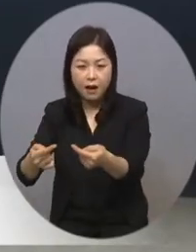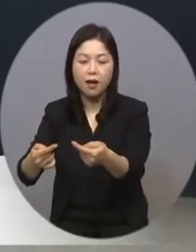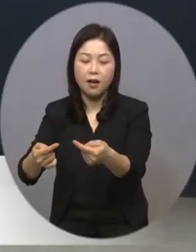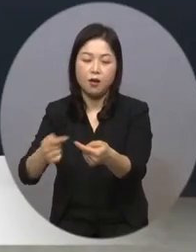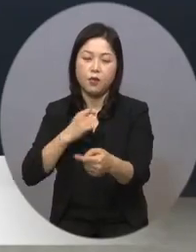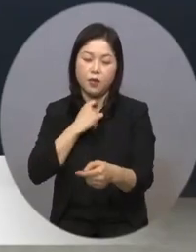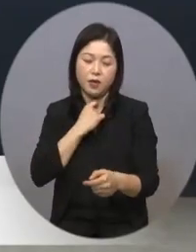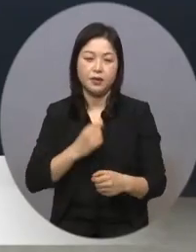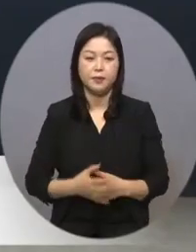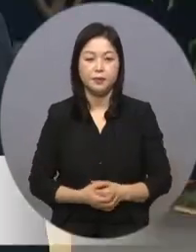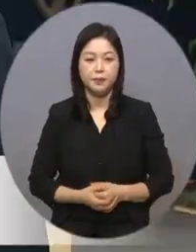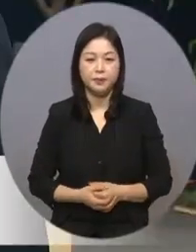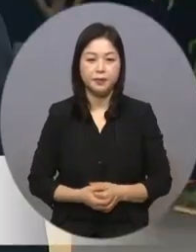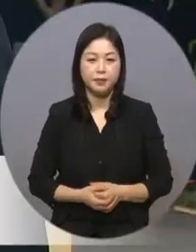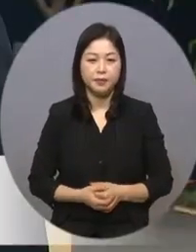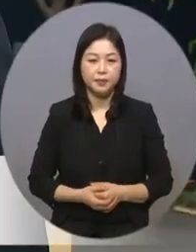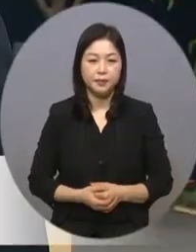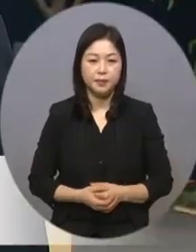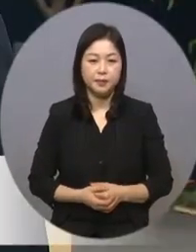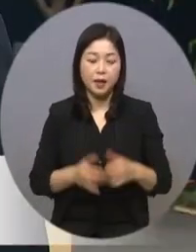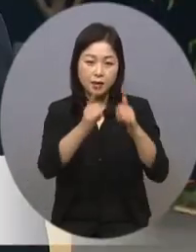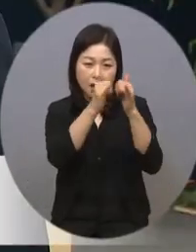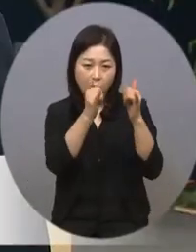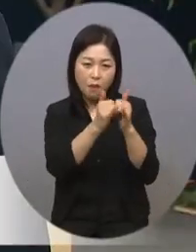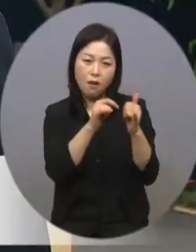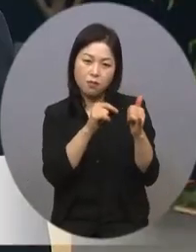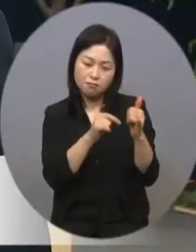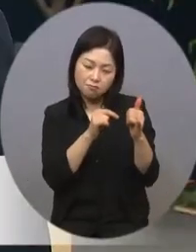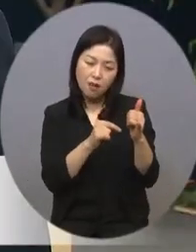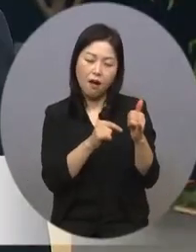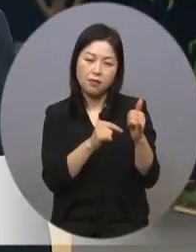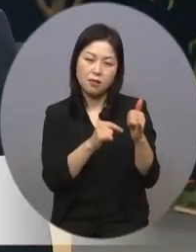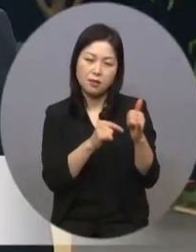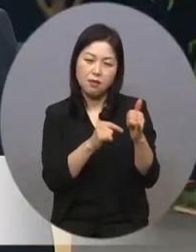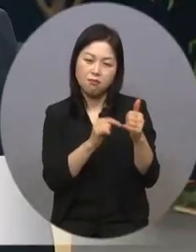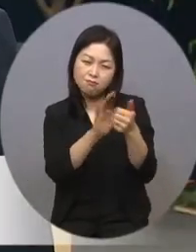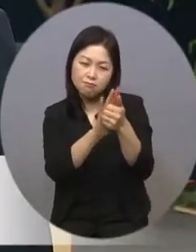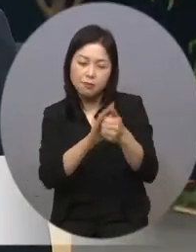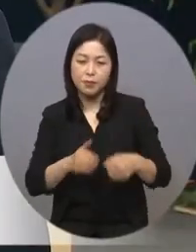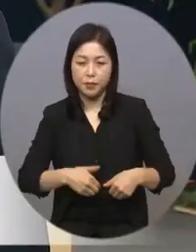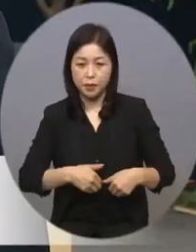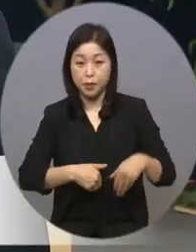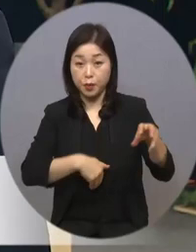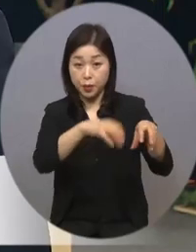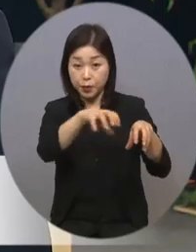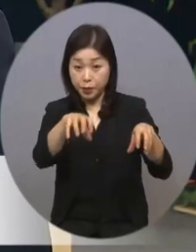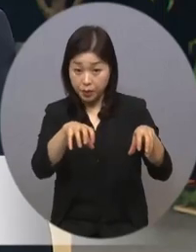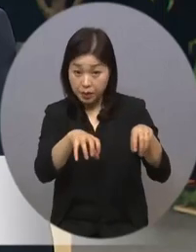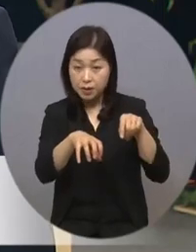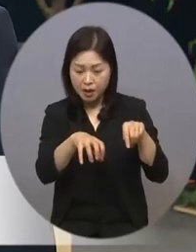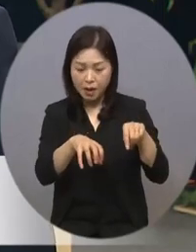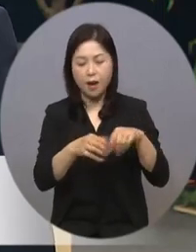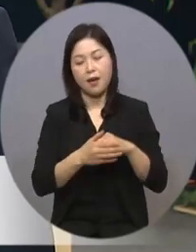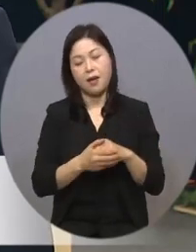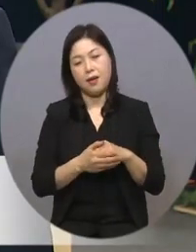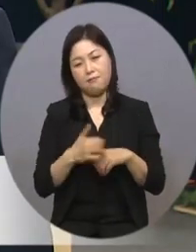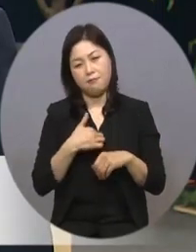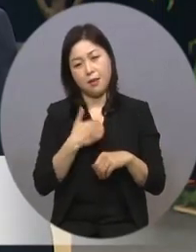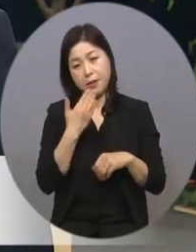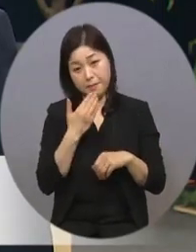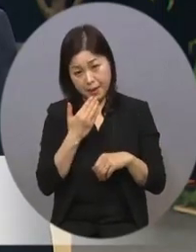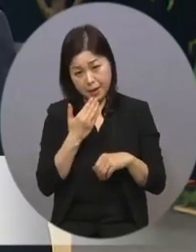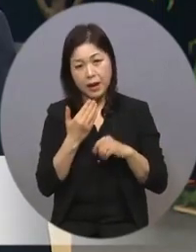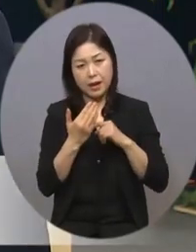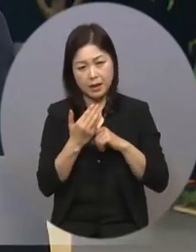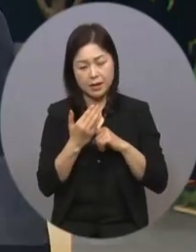어차 벼 하고자 합니다 쪽으로 사회의 소외된 곳에 가능하다면 할 수 있는 데까지 복지를 jd 할 수 있도록